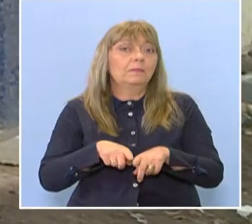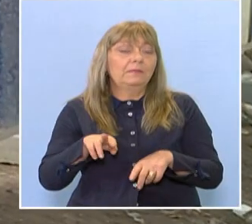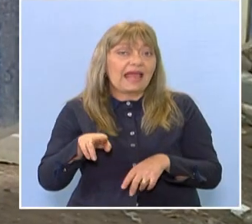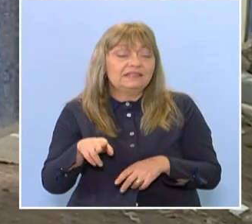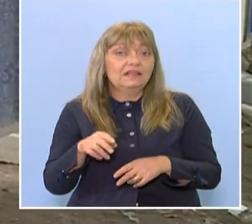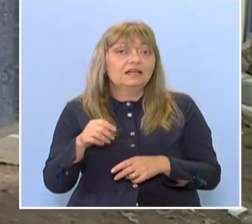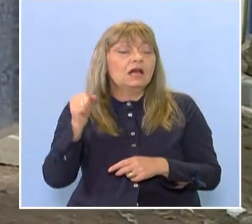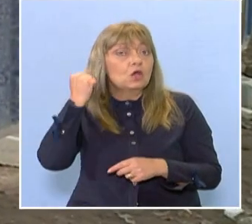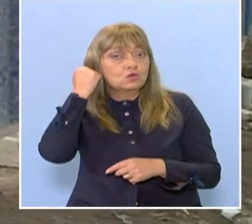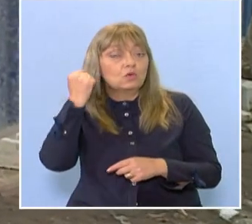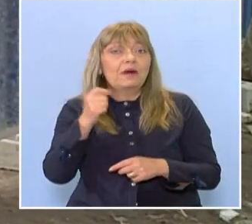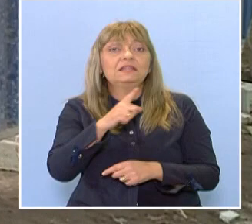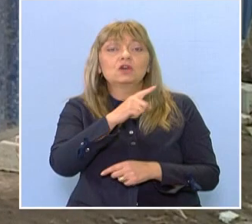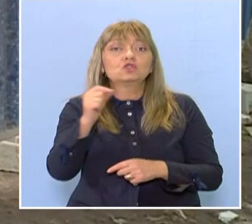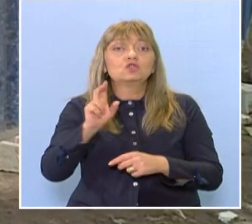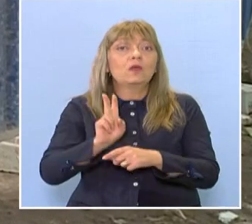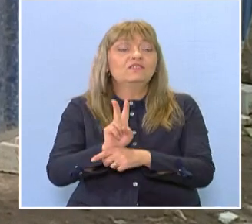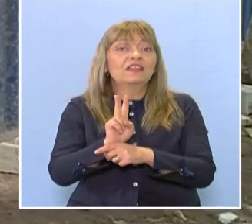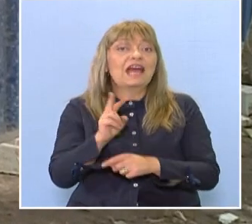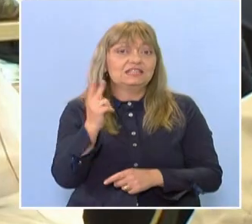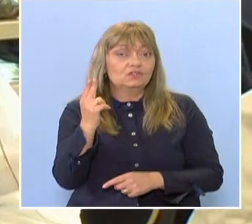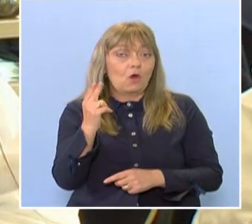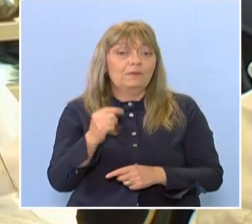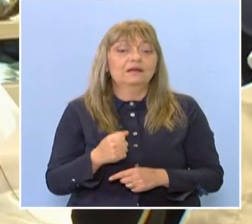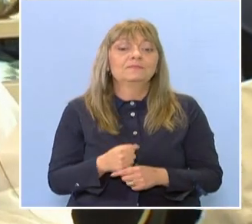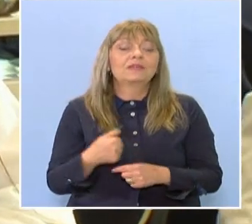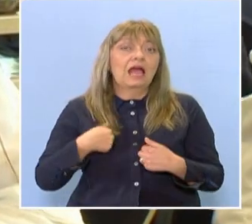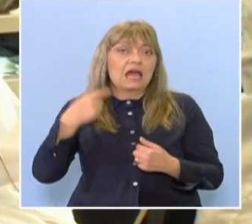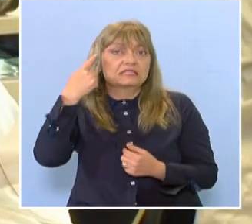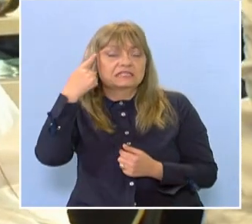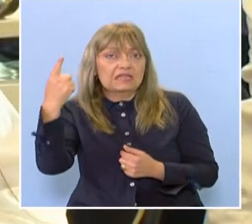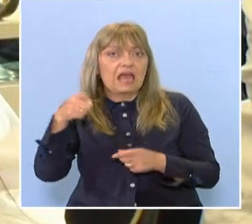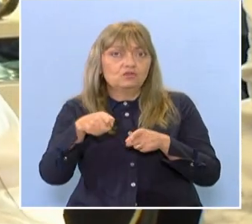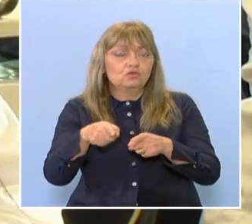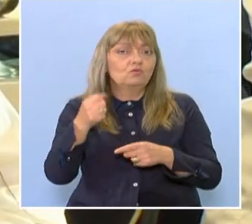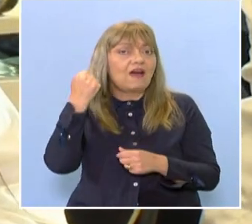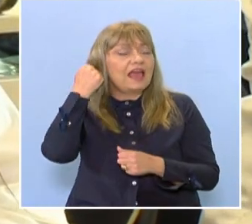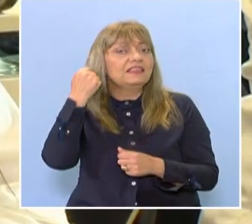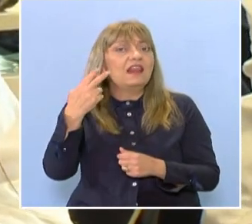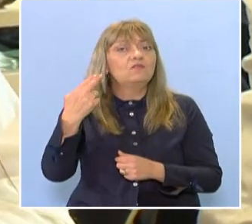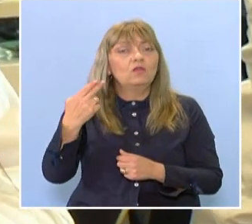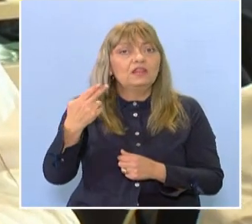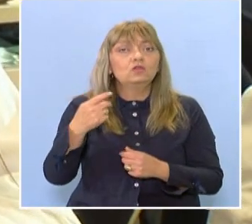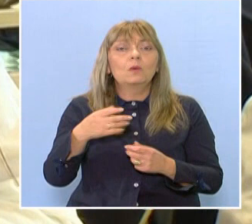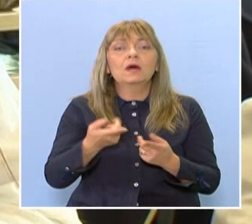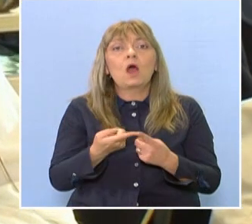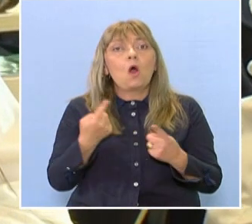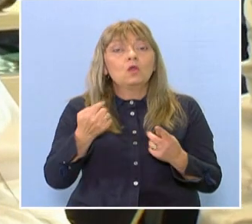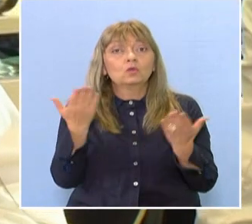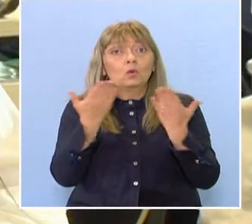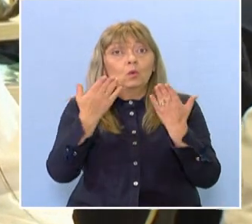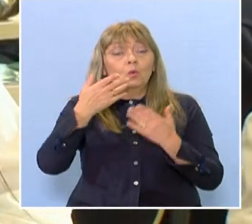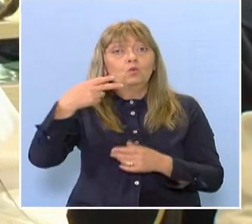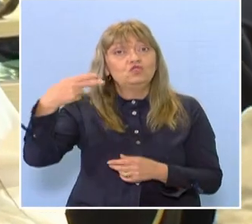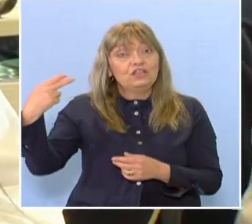112. Аз вече знаех, че това е телефона от училище. Когато звъннах,